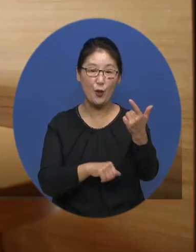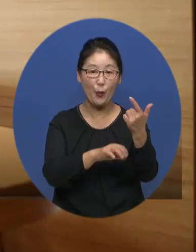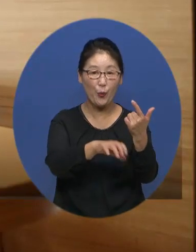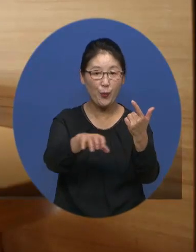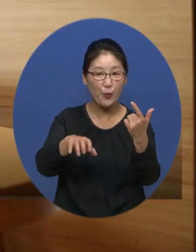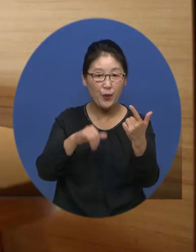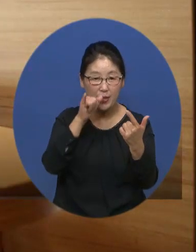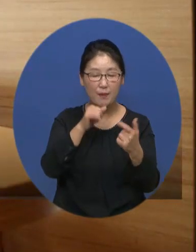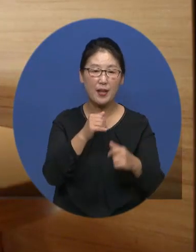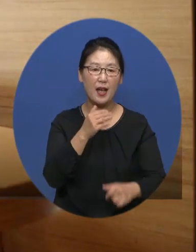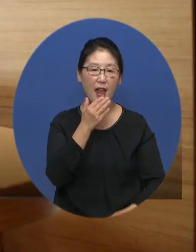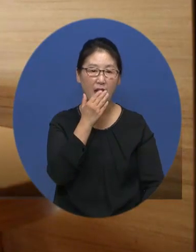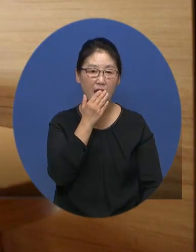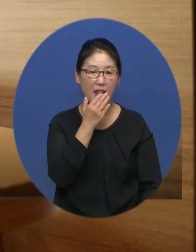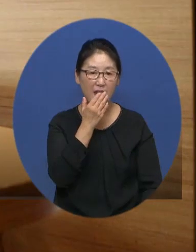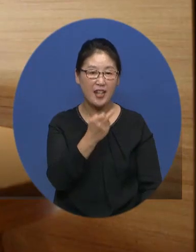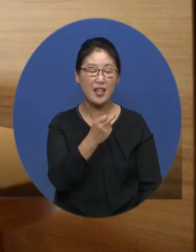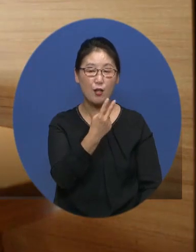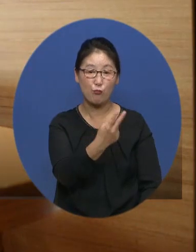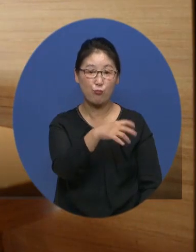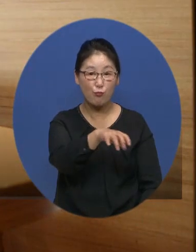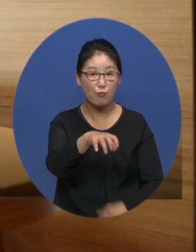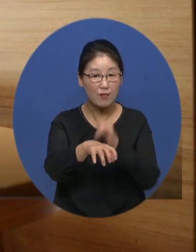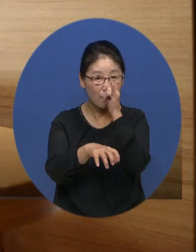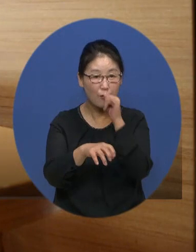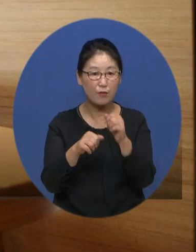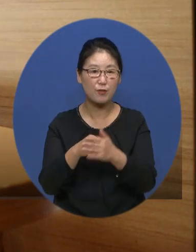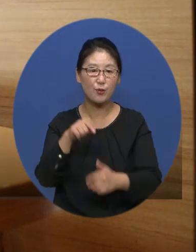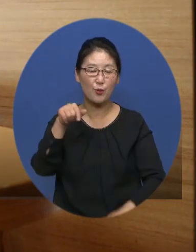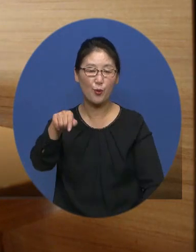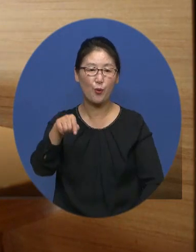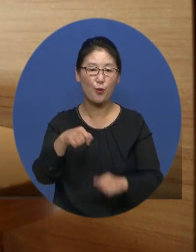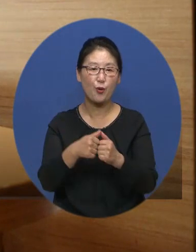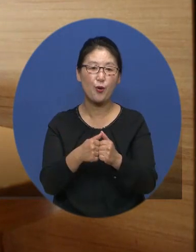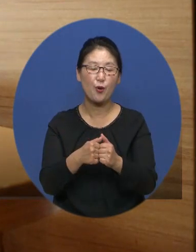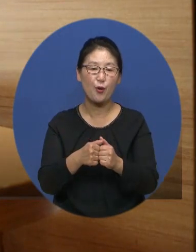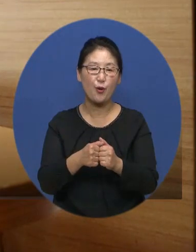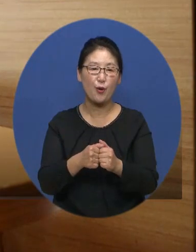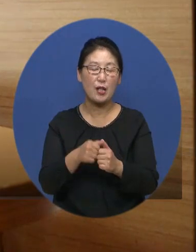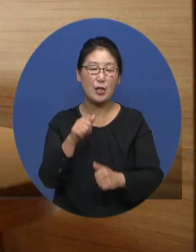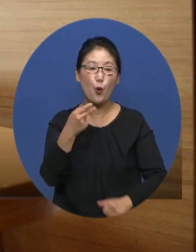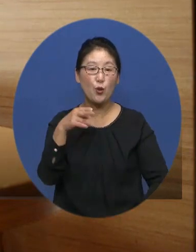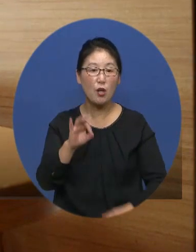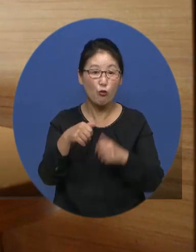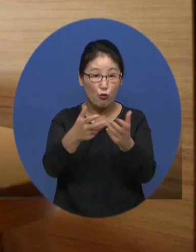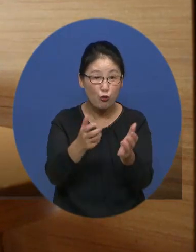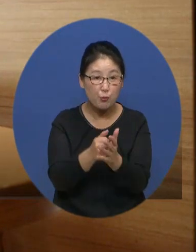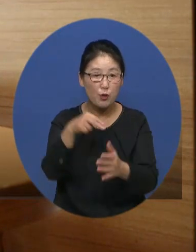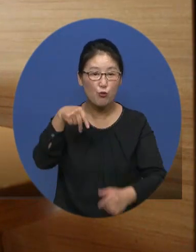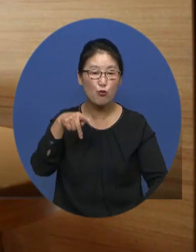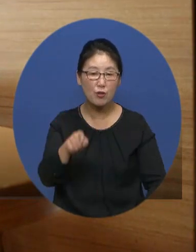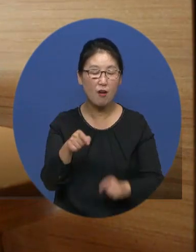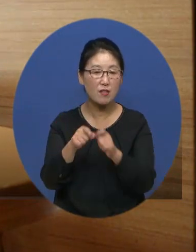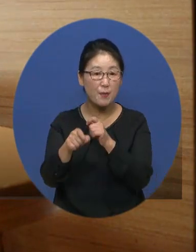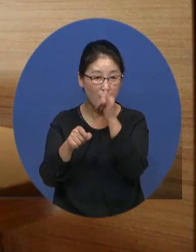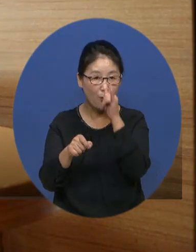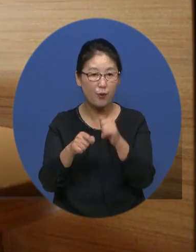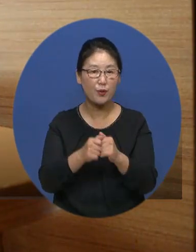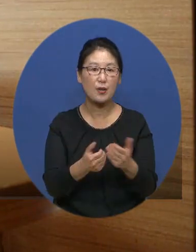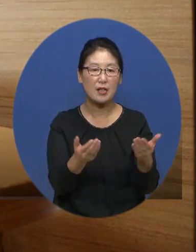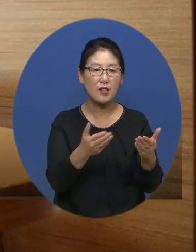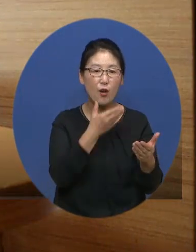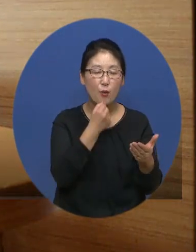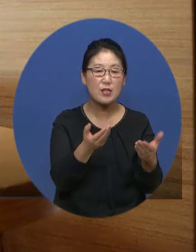지금 당산 영등포에는 2곳이 있고, 그 다음에 그룹사 수서점이 하나 있고요. 그 다음에 근로복지공단 청사,